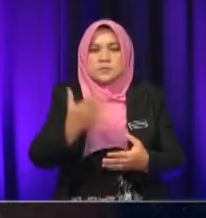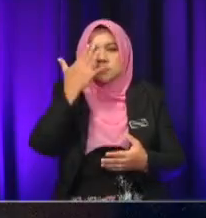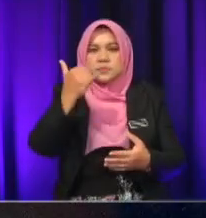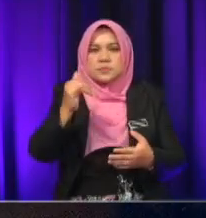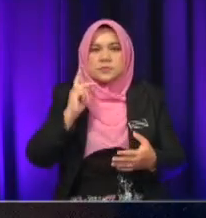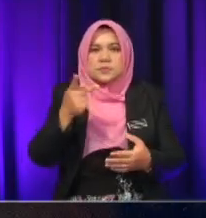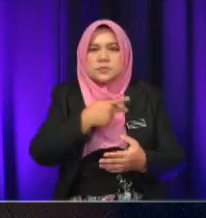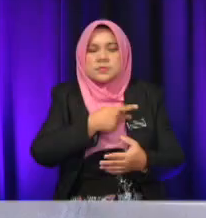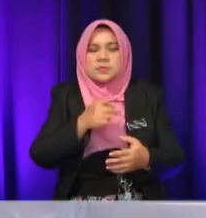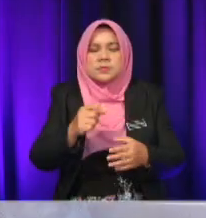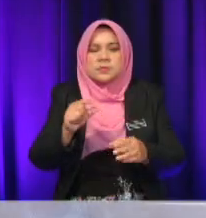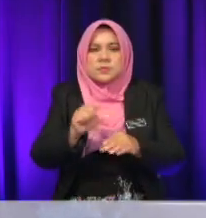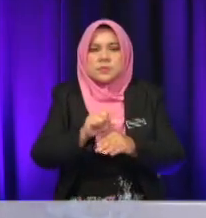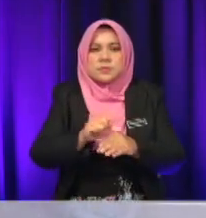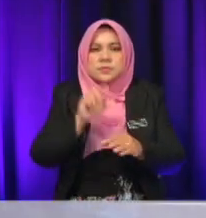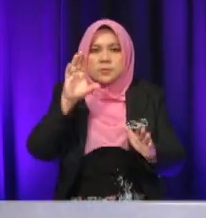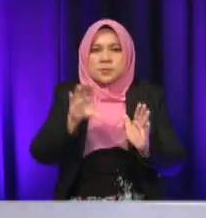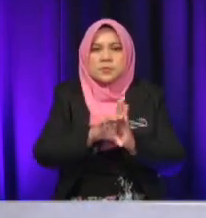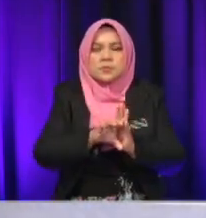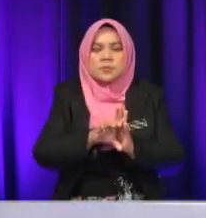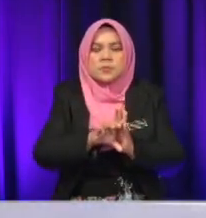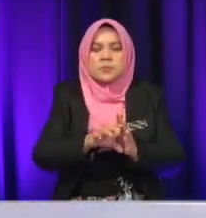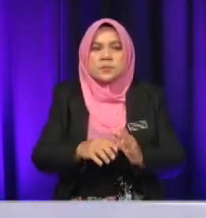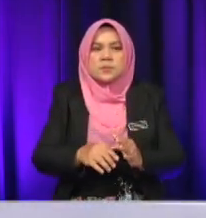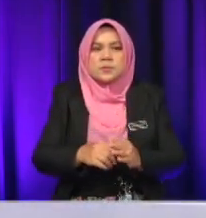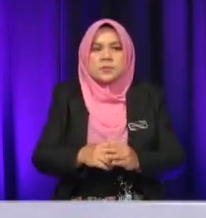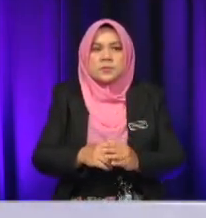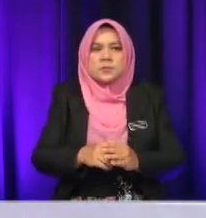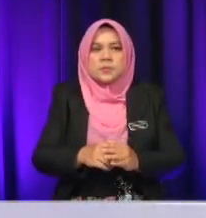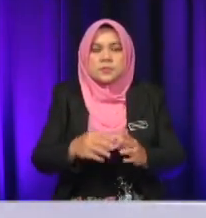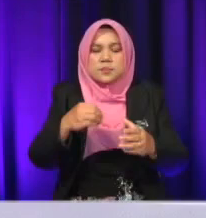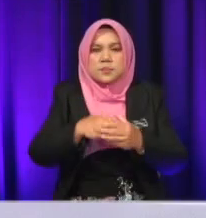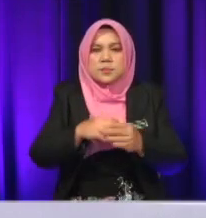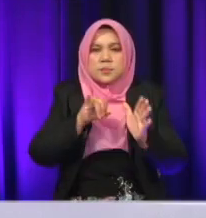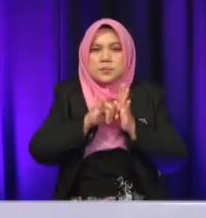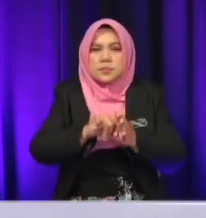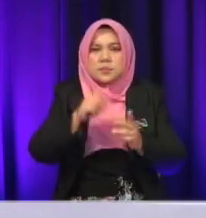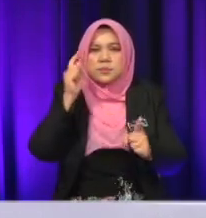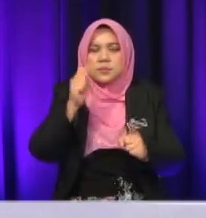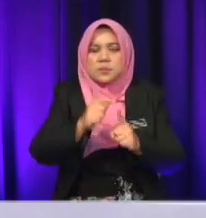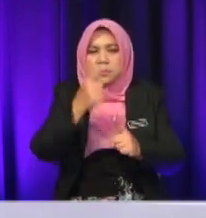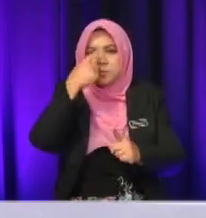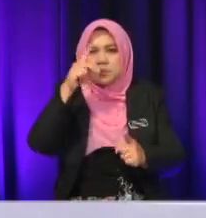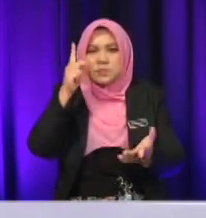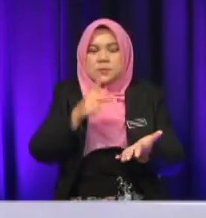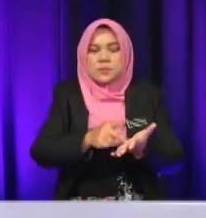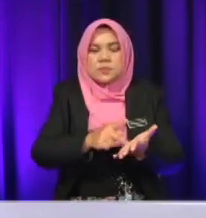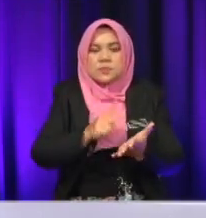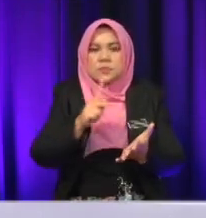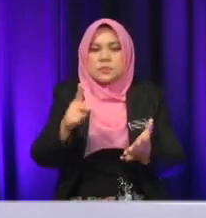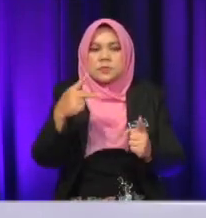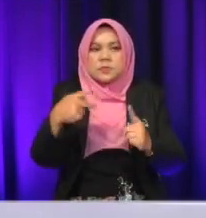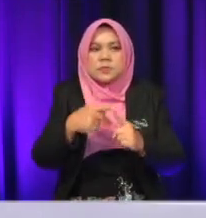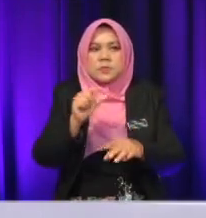kita menggunakan gambar pegun ialah kerana gambar foto lampu yang dipaparkan dalam iklan bertujuan untuk memperkenalkan kepada pengguna.